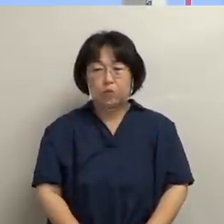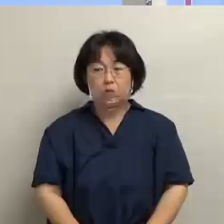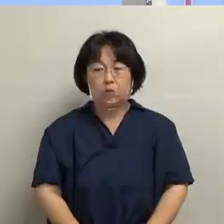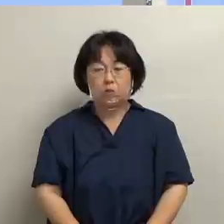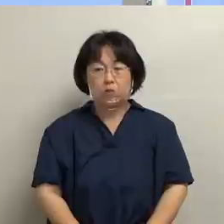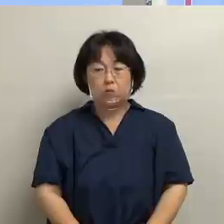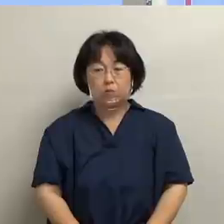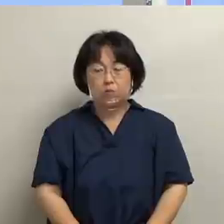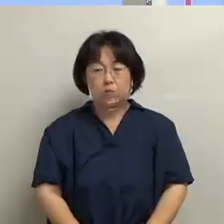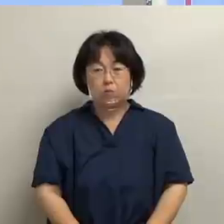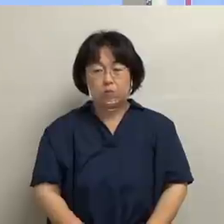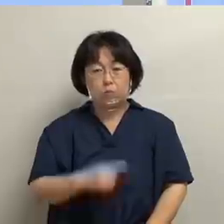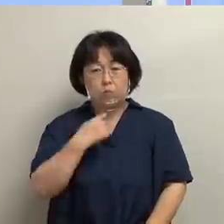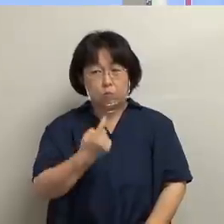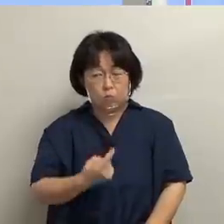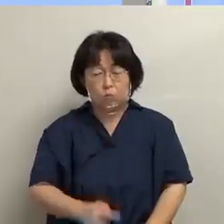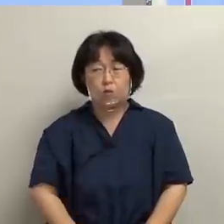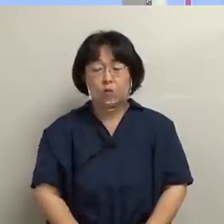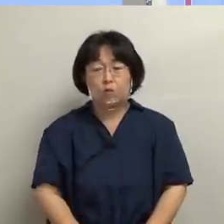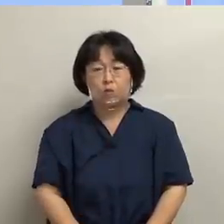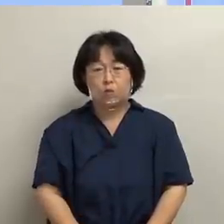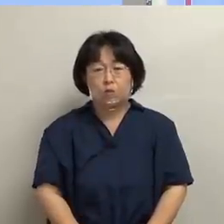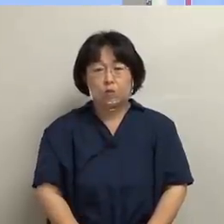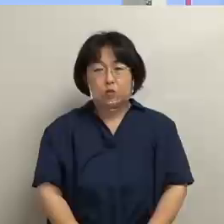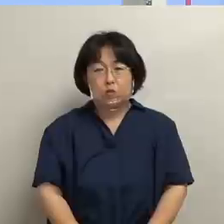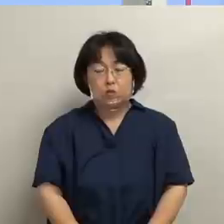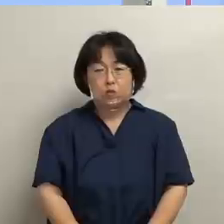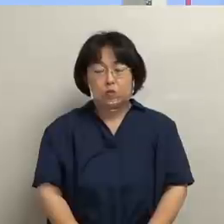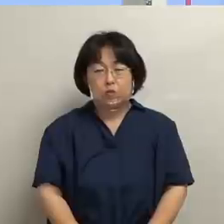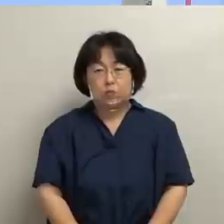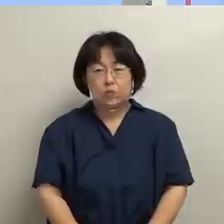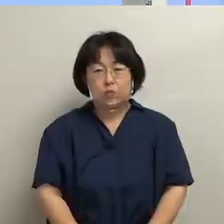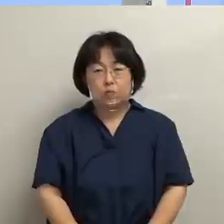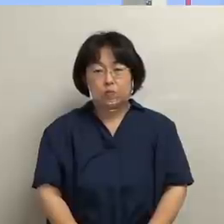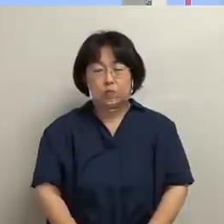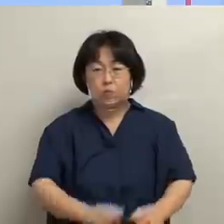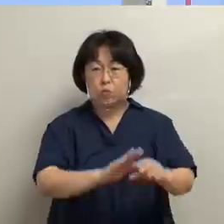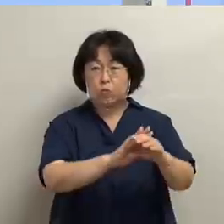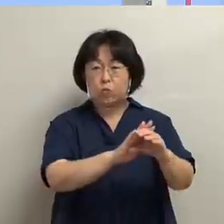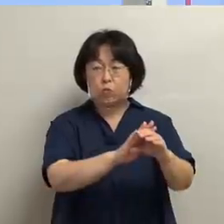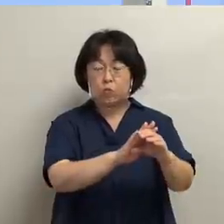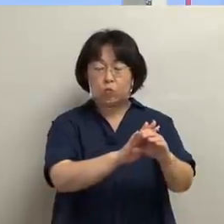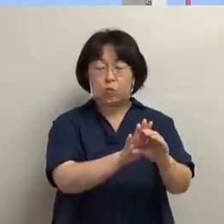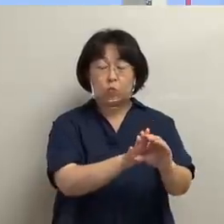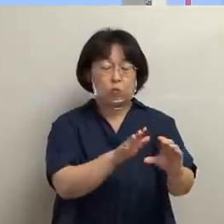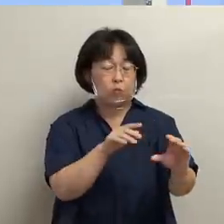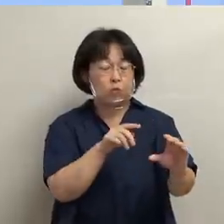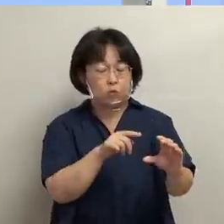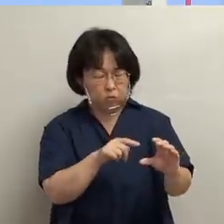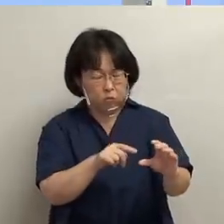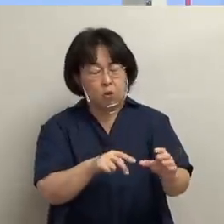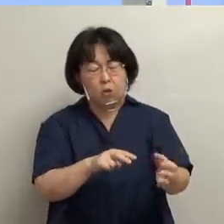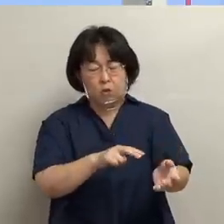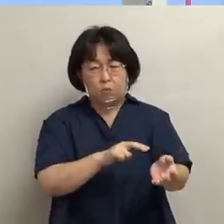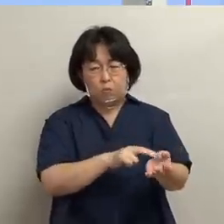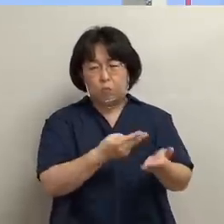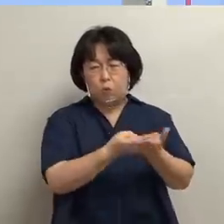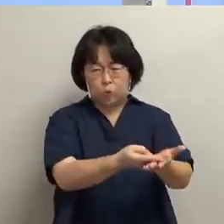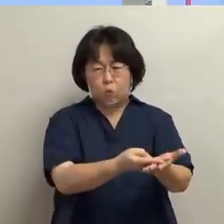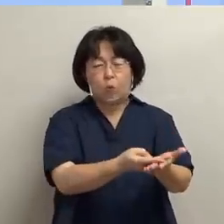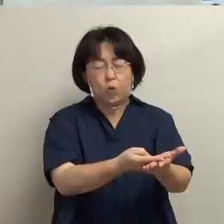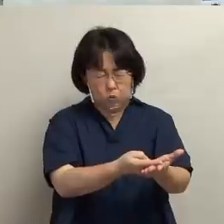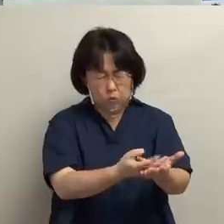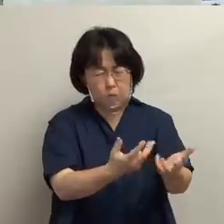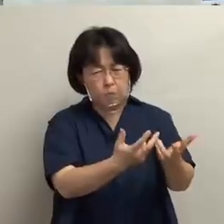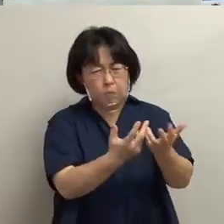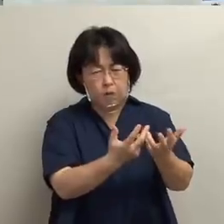まああの病床の屏東がこのノンケ神田の病床をの使用率かなり高まってきていますあのガンバの場合は全部4